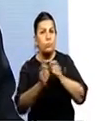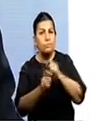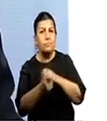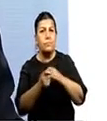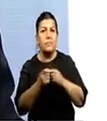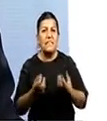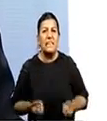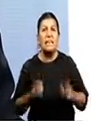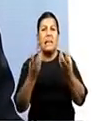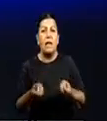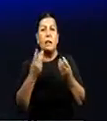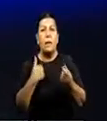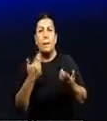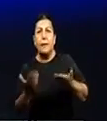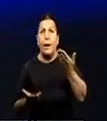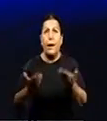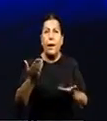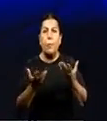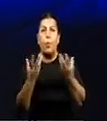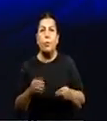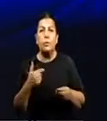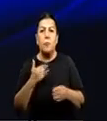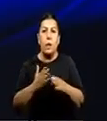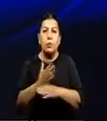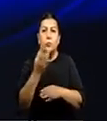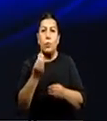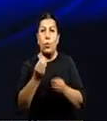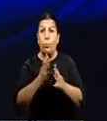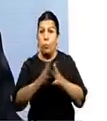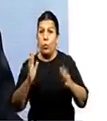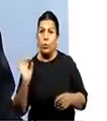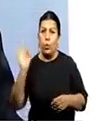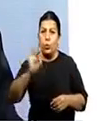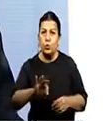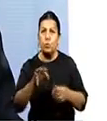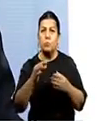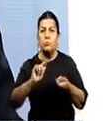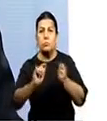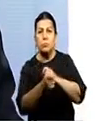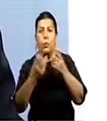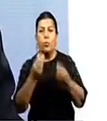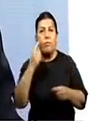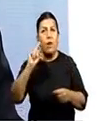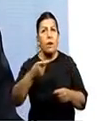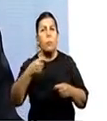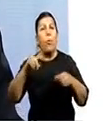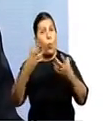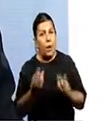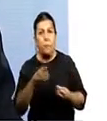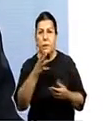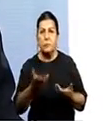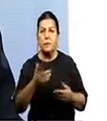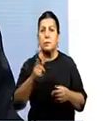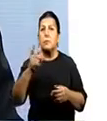yeteri kadar değerlendiremiyoruz. Ya da onların aslında ne kadar büyük bir dönüşüm getirdiğini fark etmeyebiliriz. Türkiye'de